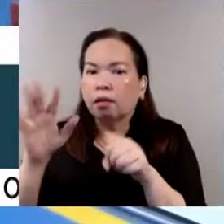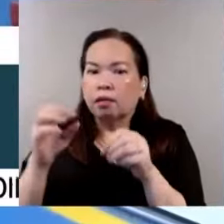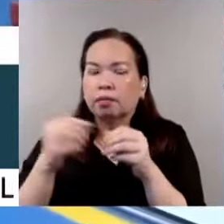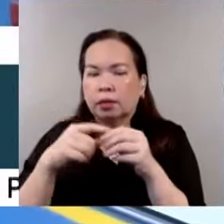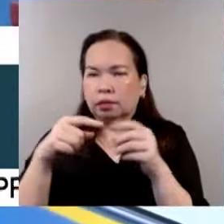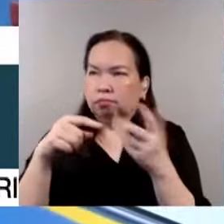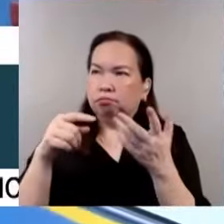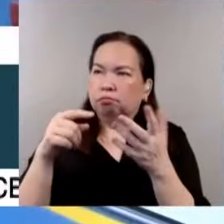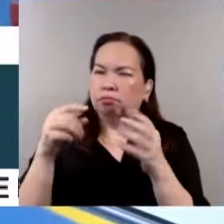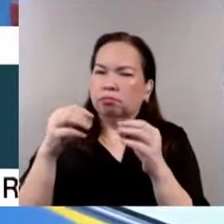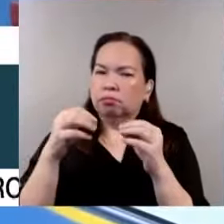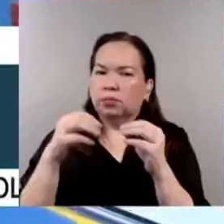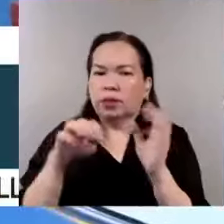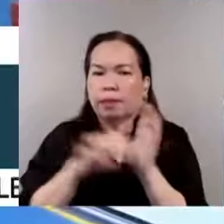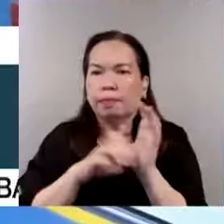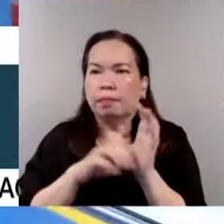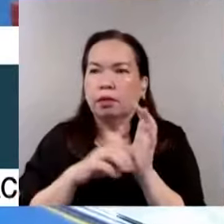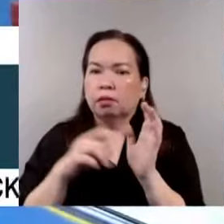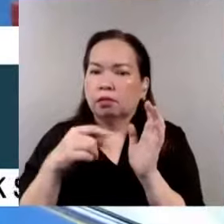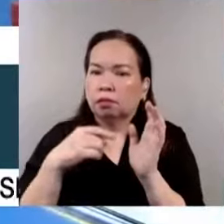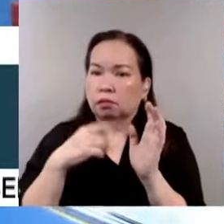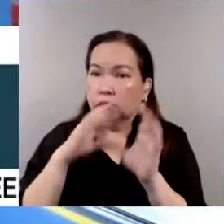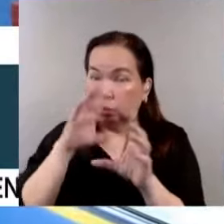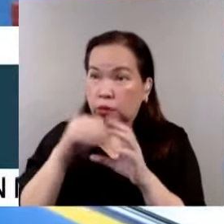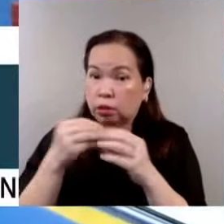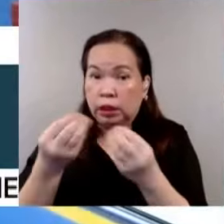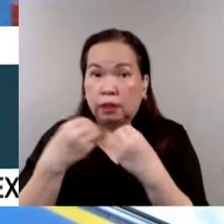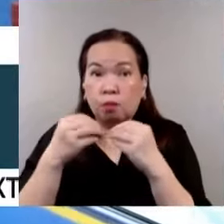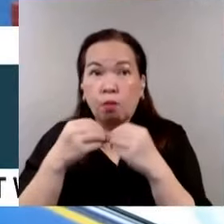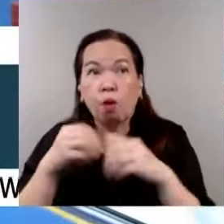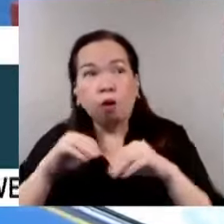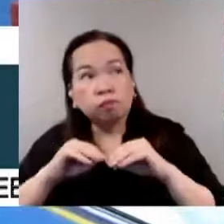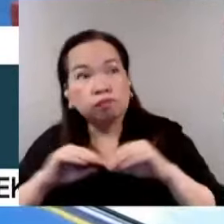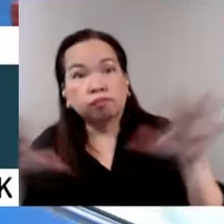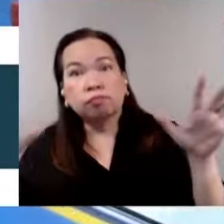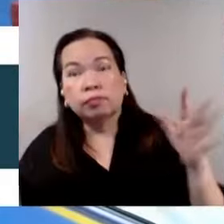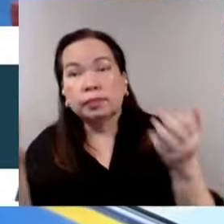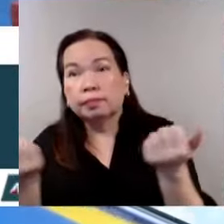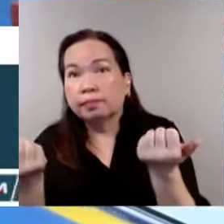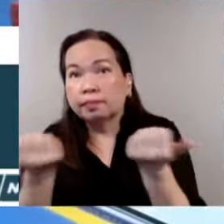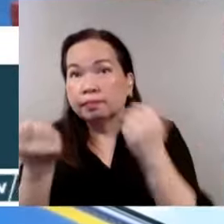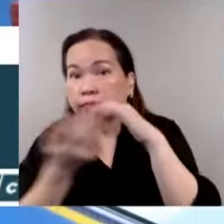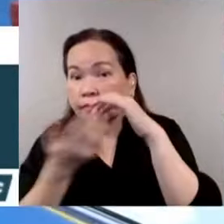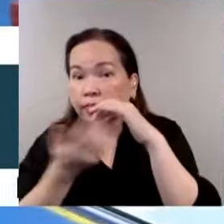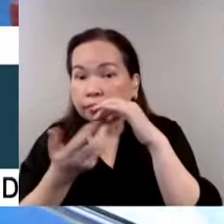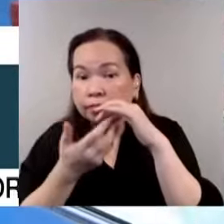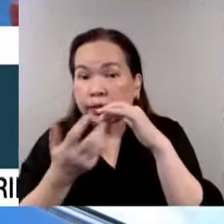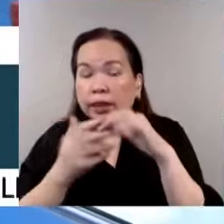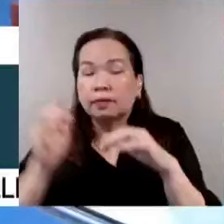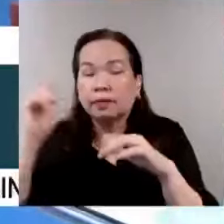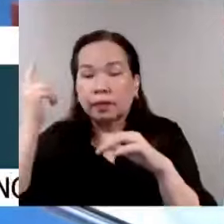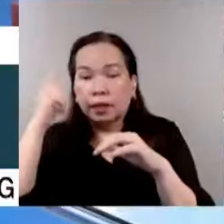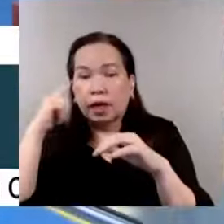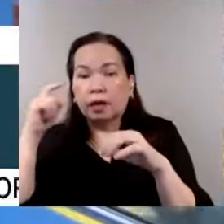market namin, katulad ng sinasabi dyan sa batas, na yung procurement ng government should be